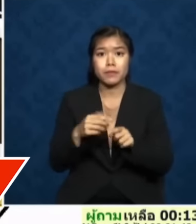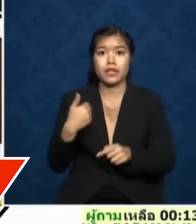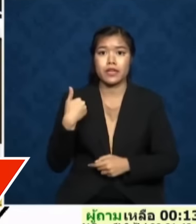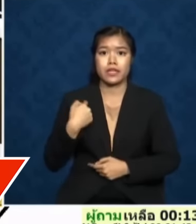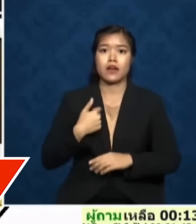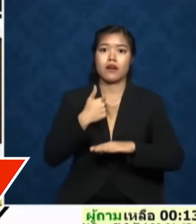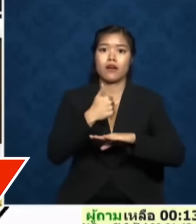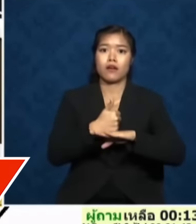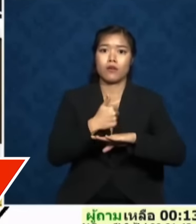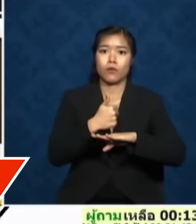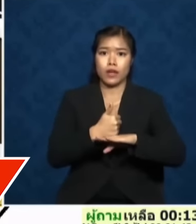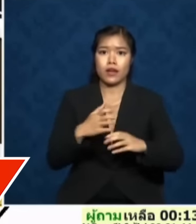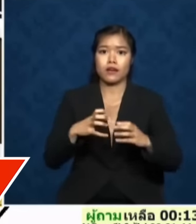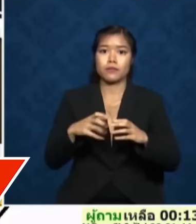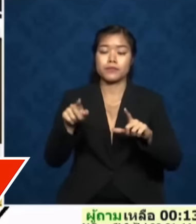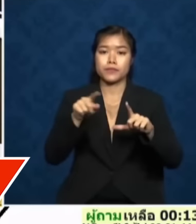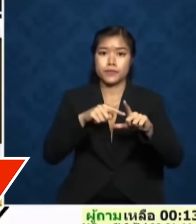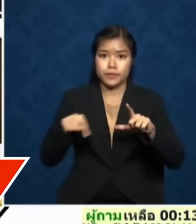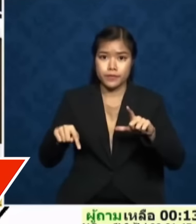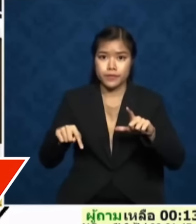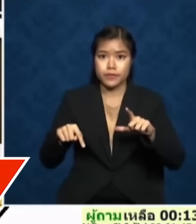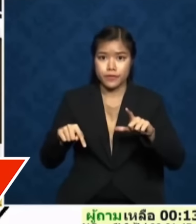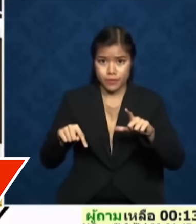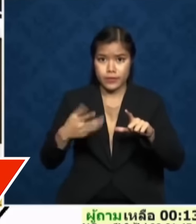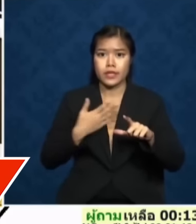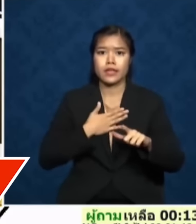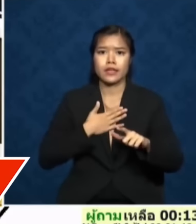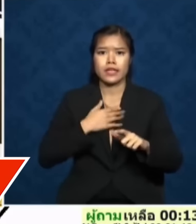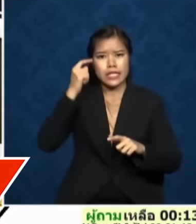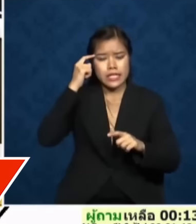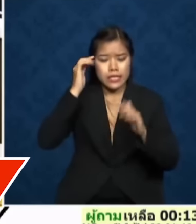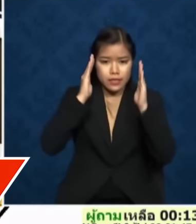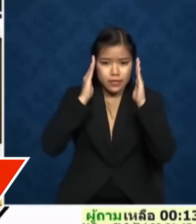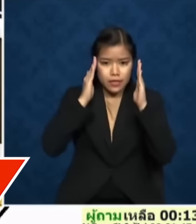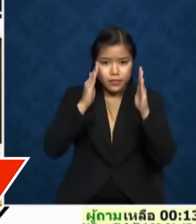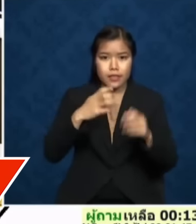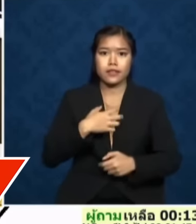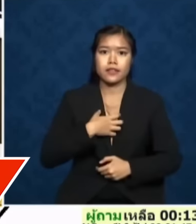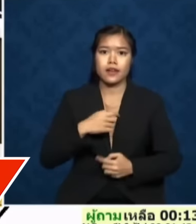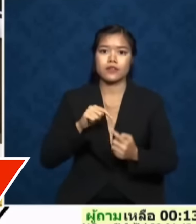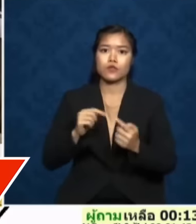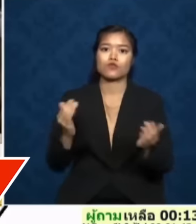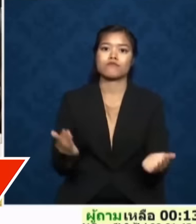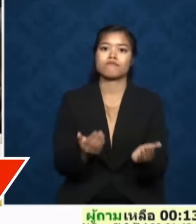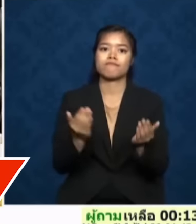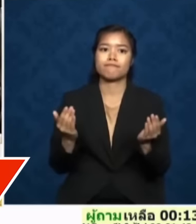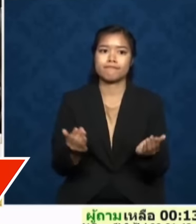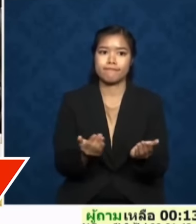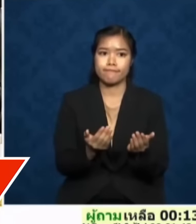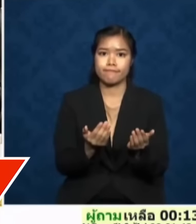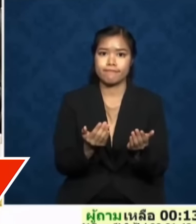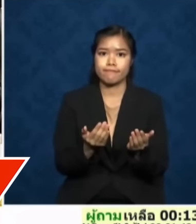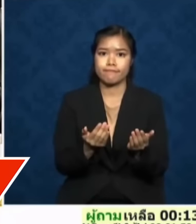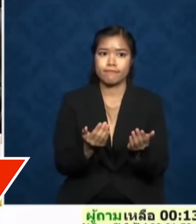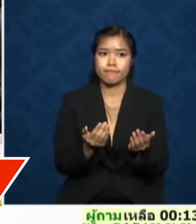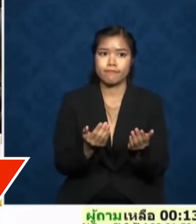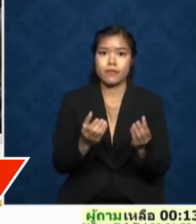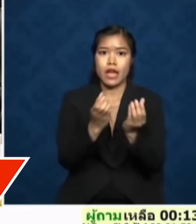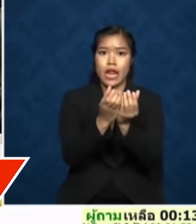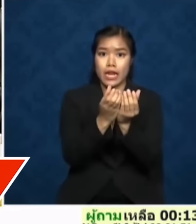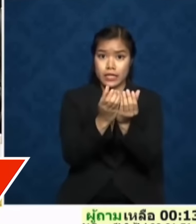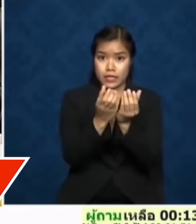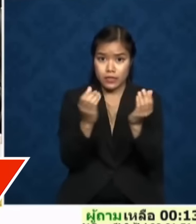เราเองมีความตั้งใจอย่างเต็มที่ที่ต้องการจะเป็นส่วนหนึ่งในการสนับสนุนให้มีการจัดทำรัฐธรรมนูญ